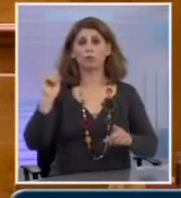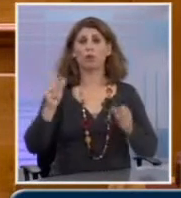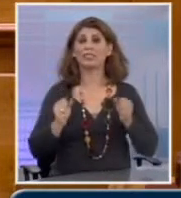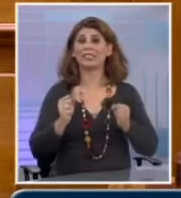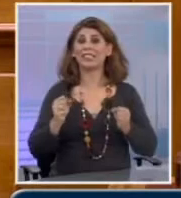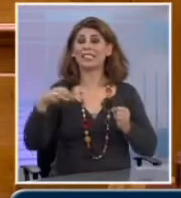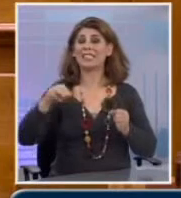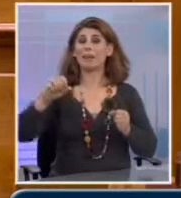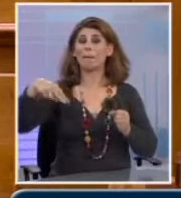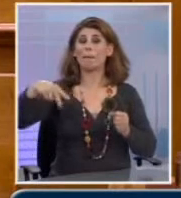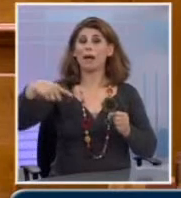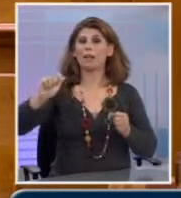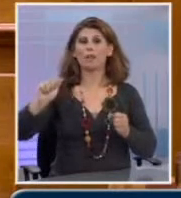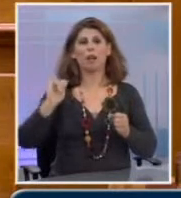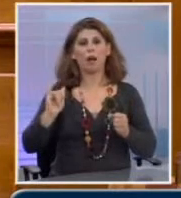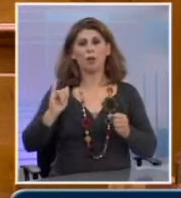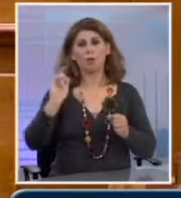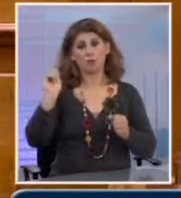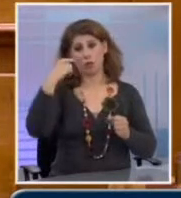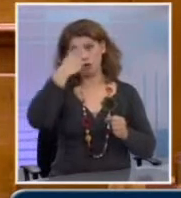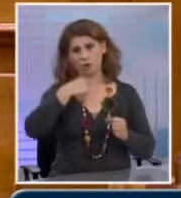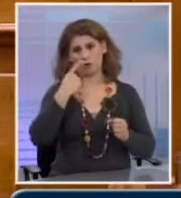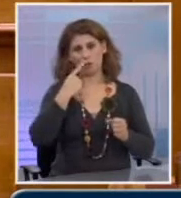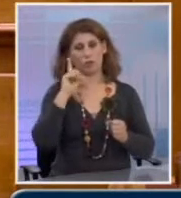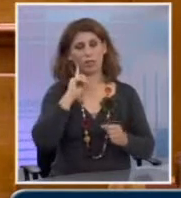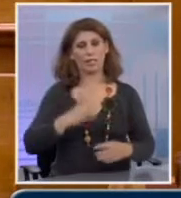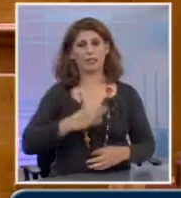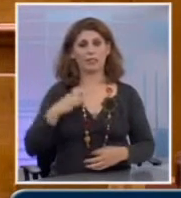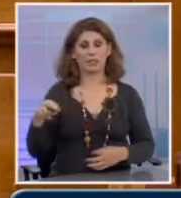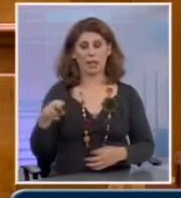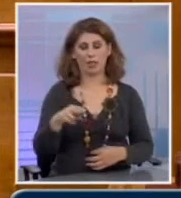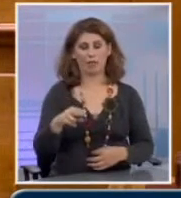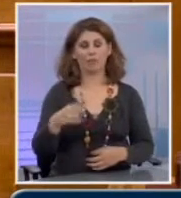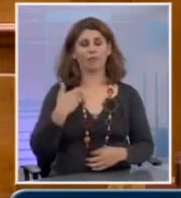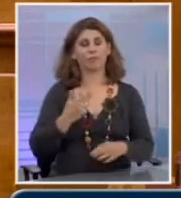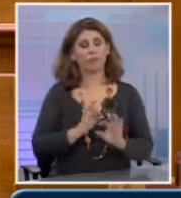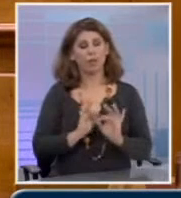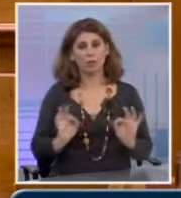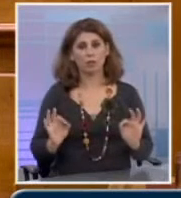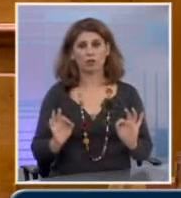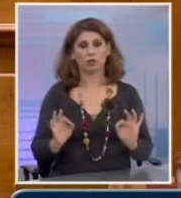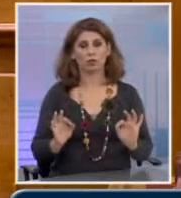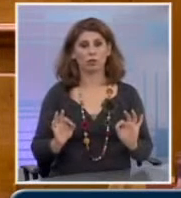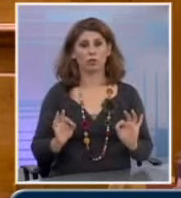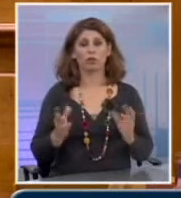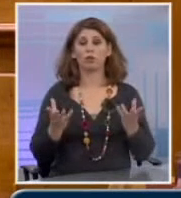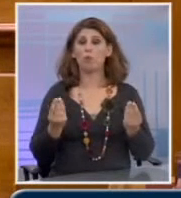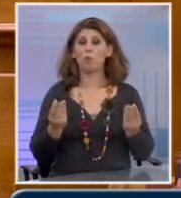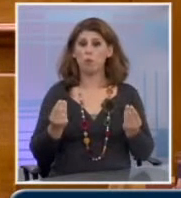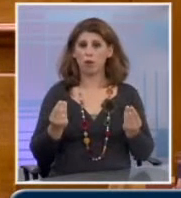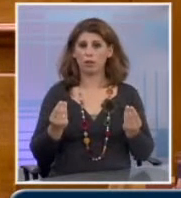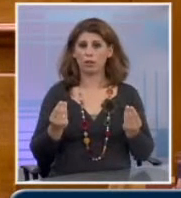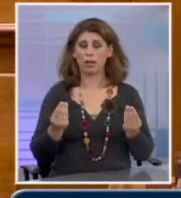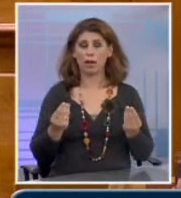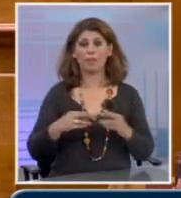στη Μάλτα, ακόμα και σε πολιτικά πρόσωπα. Κυρίες και κύριοι συνάδελφοι, είμαι βέβαιος ότι πολλοί από